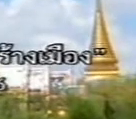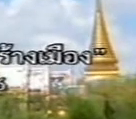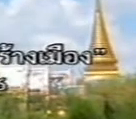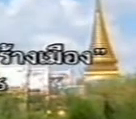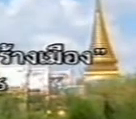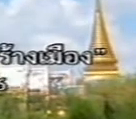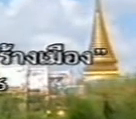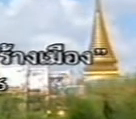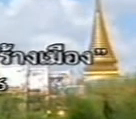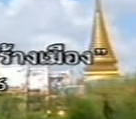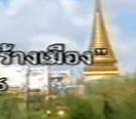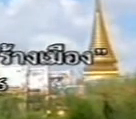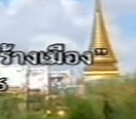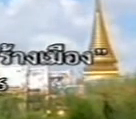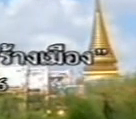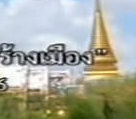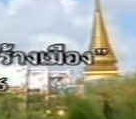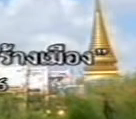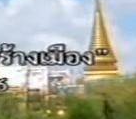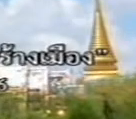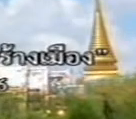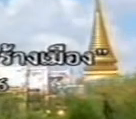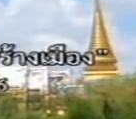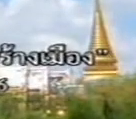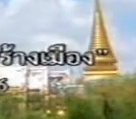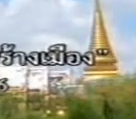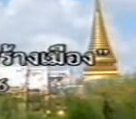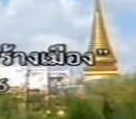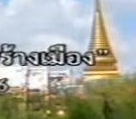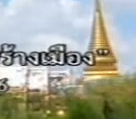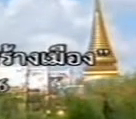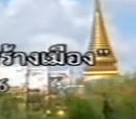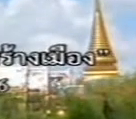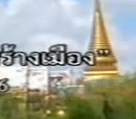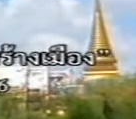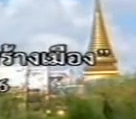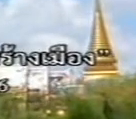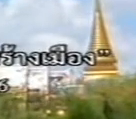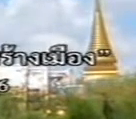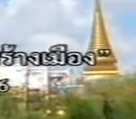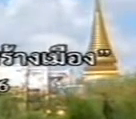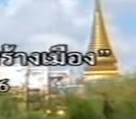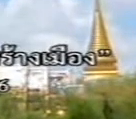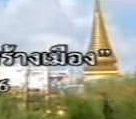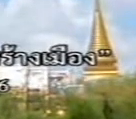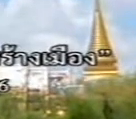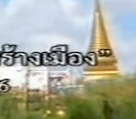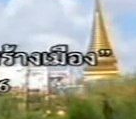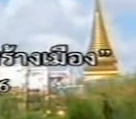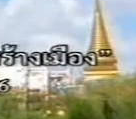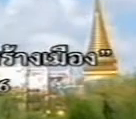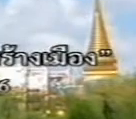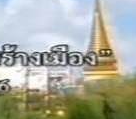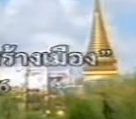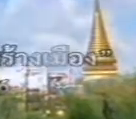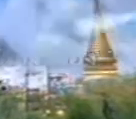ต้องการที่แท้จริงของเขาเพื่อที่จะมาพัฒนาและมาแก้ไขทำให้เมืองของเขานั้นเป็นเมืองที่น่าอยู่และสร้างความสุขให้เกิดขึ้นสำหรับทุกคนในชุม